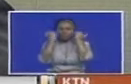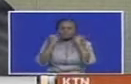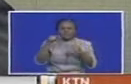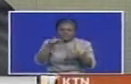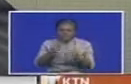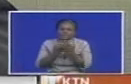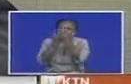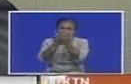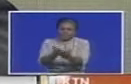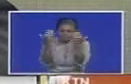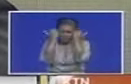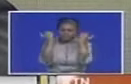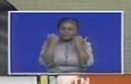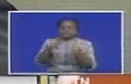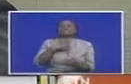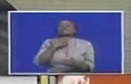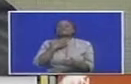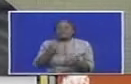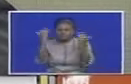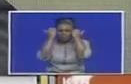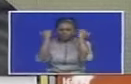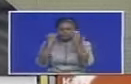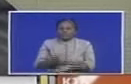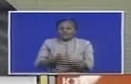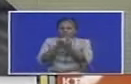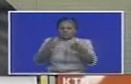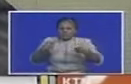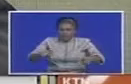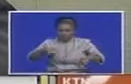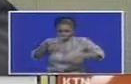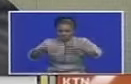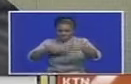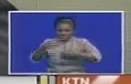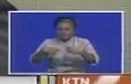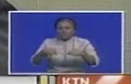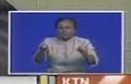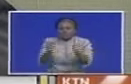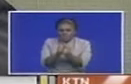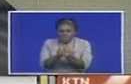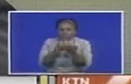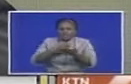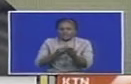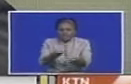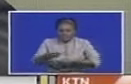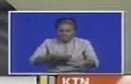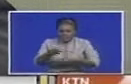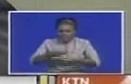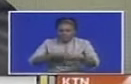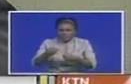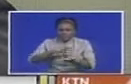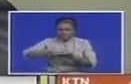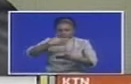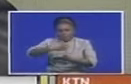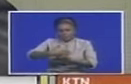kupeleka kesi hiyo mahakamani ikitaka mahakama kuingilia kati na kuiruhusu kuendelea na zabuni hiyo iliyosimamishwa na bodi ya kutathmini zabuni za